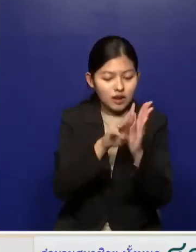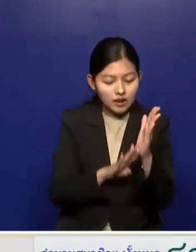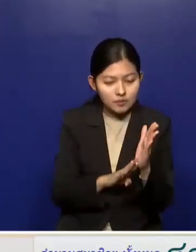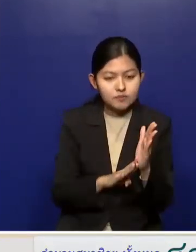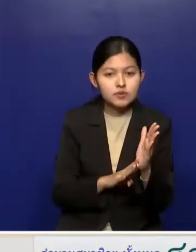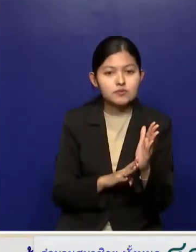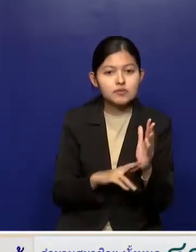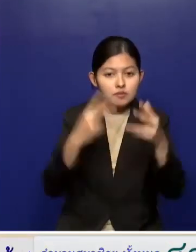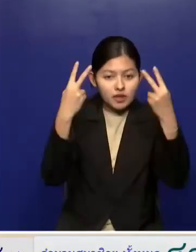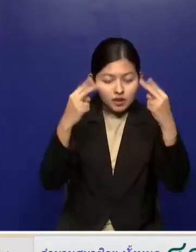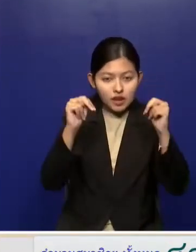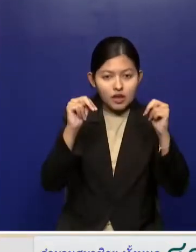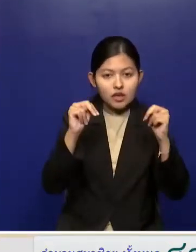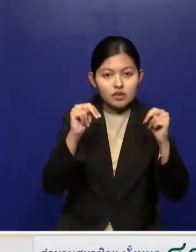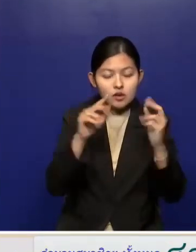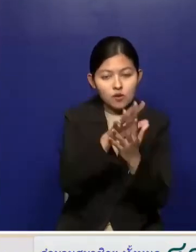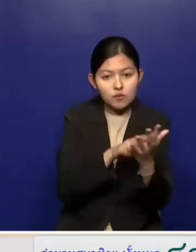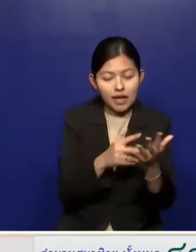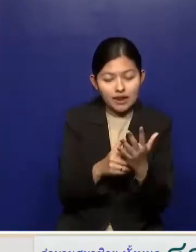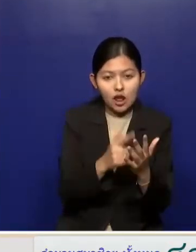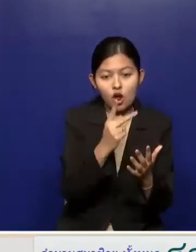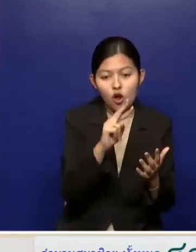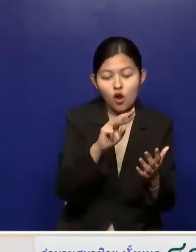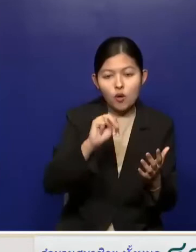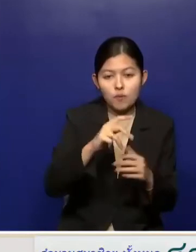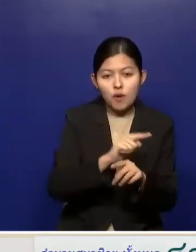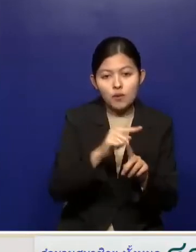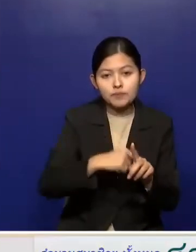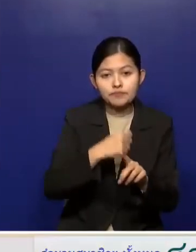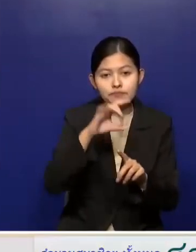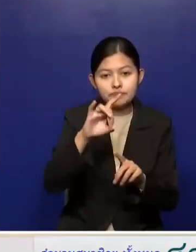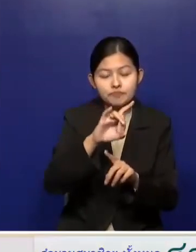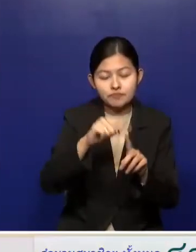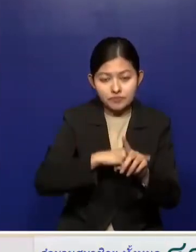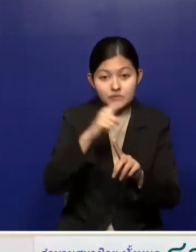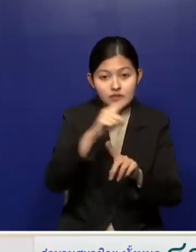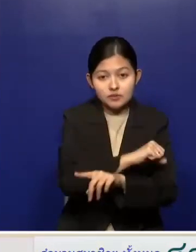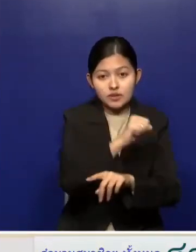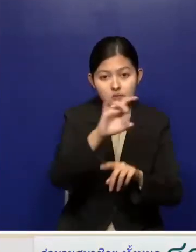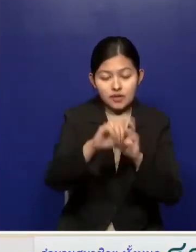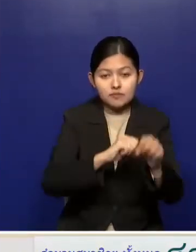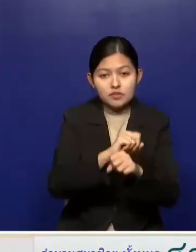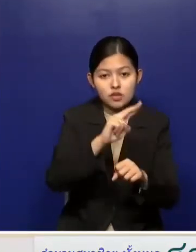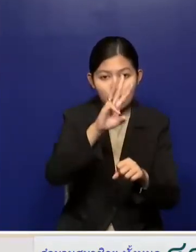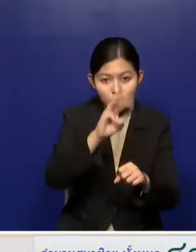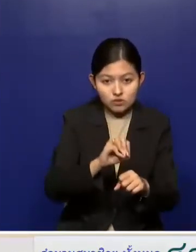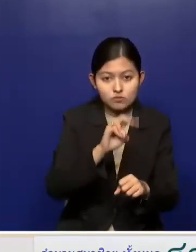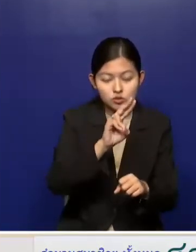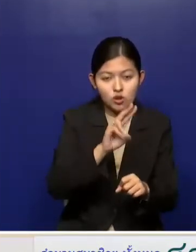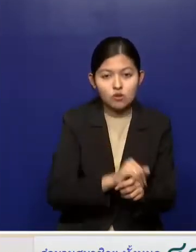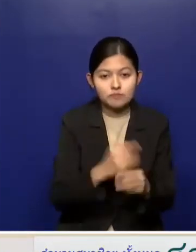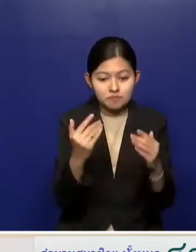กอิงตามมาติคลร.ม. หม Buffalo 2562ให้มาอิงตาม